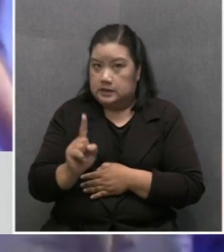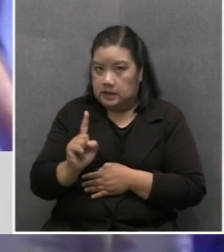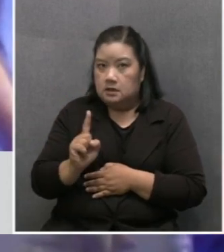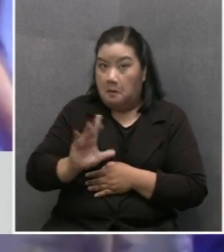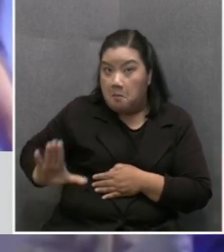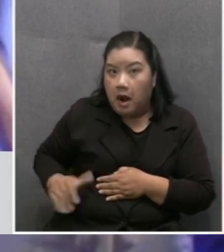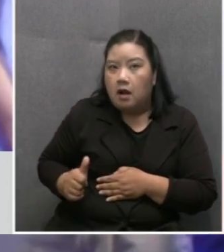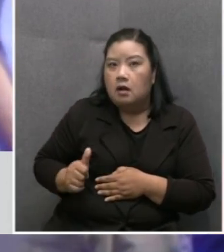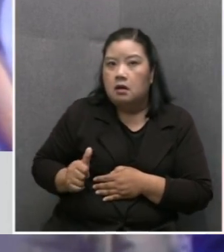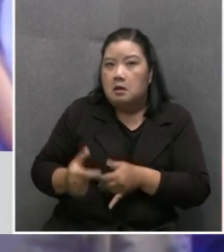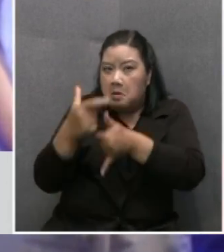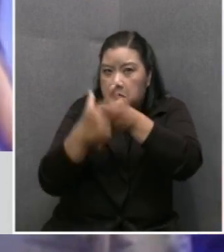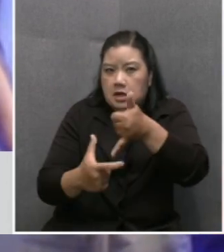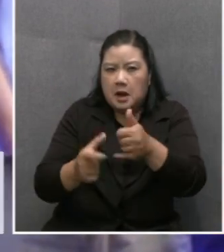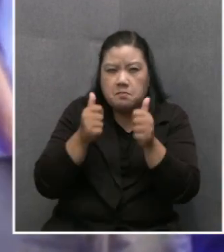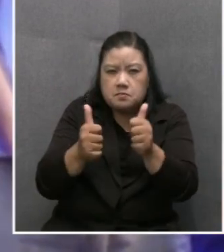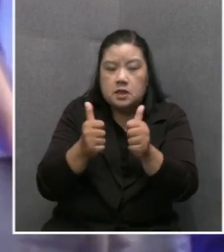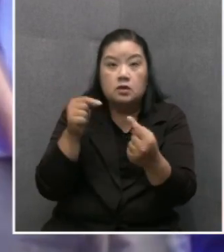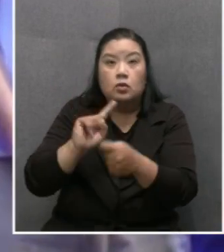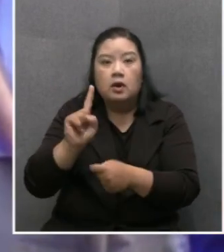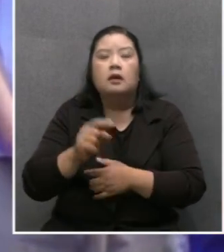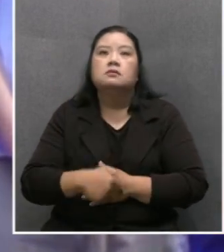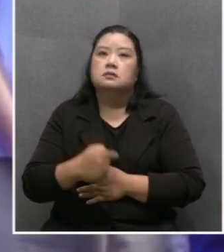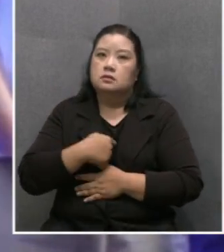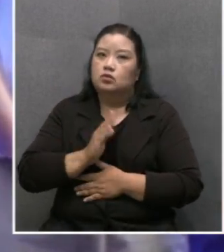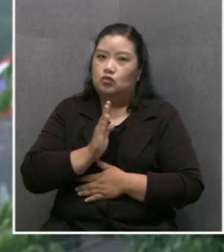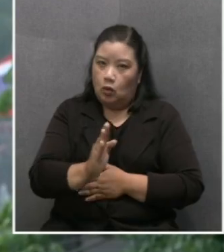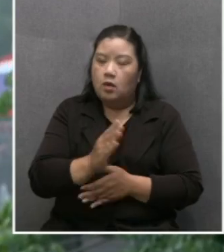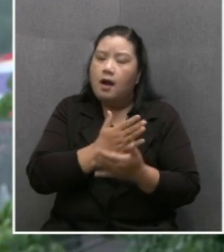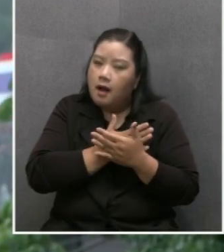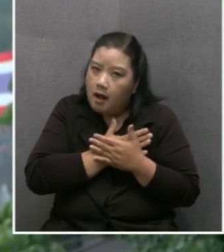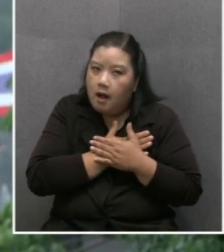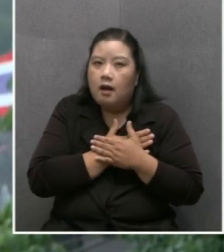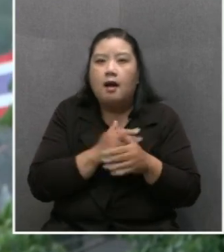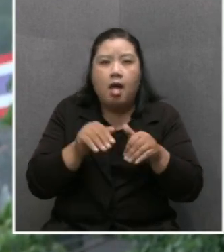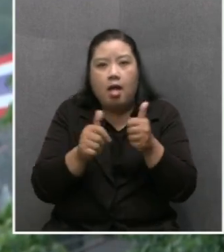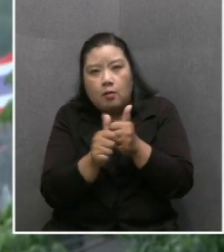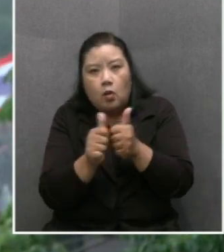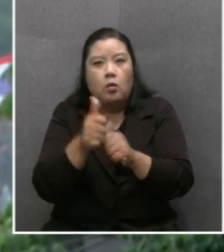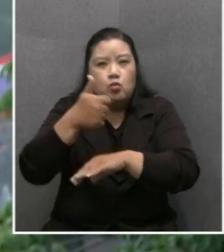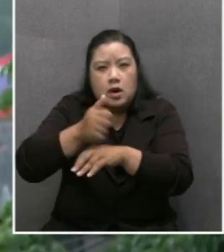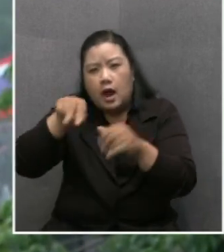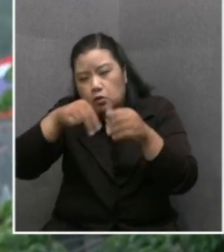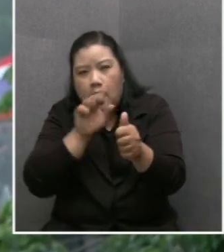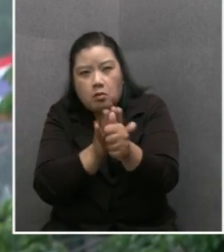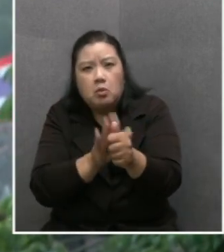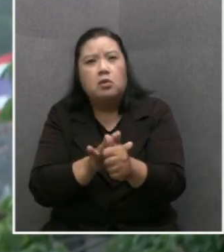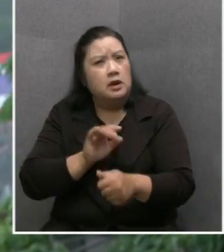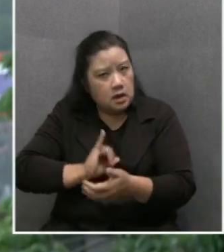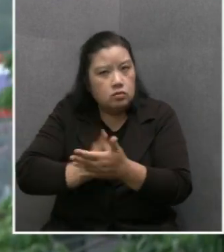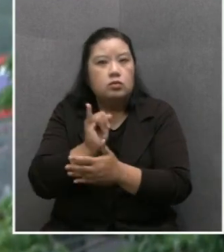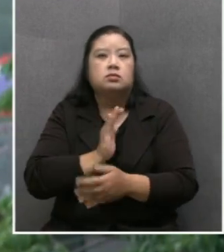ของสุนัขหรือหมาเนี่ยก็คือซื่อสัตย์ต่อเจ้าของมันครับผม มาดูลีลาของประชา